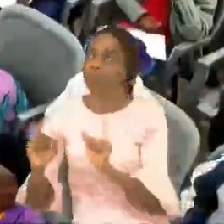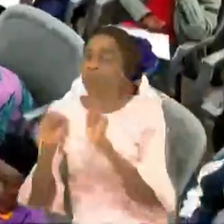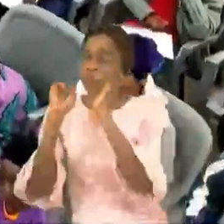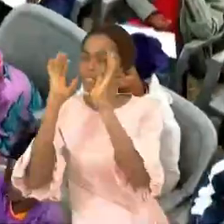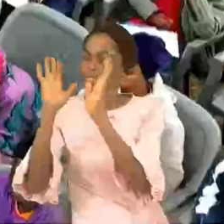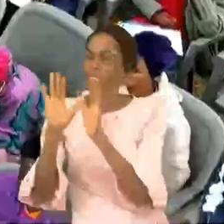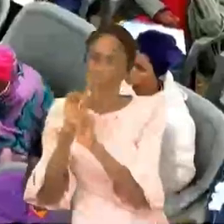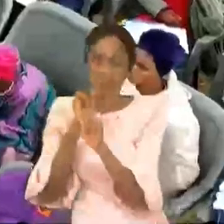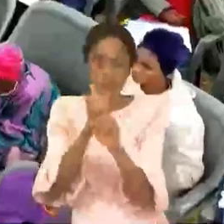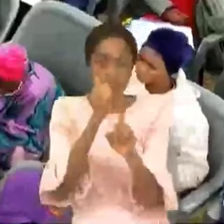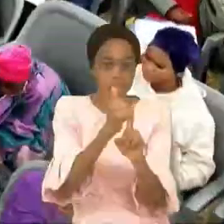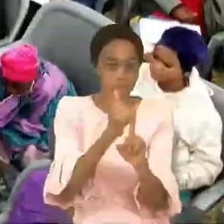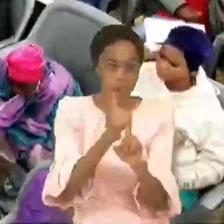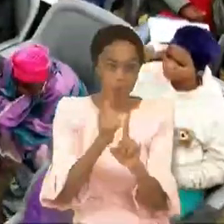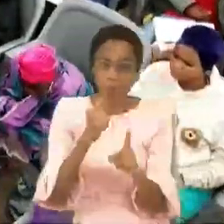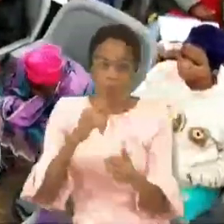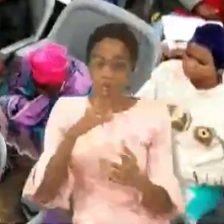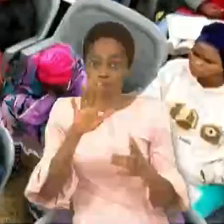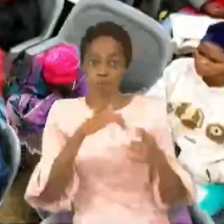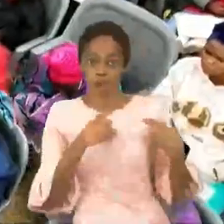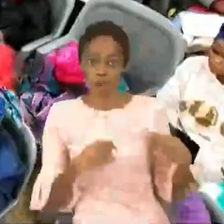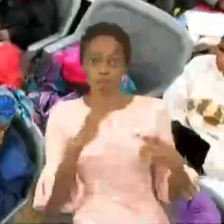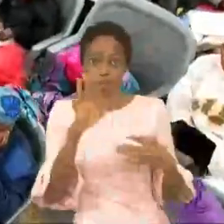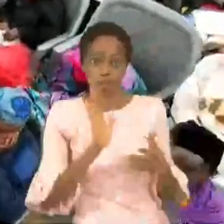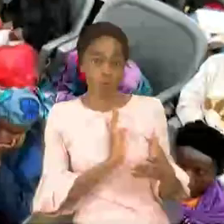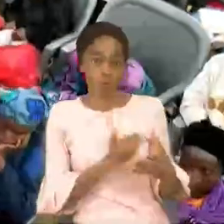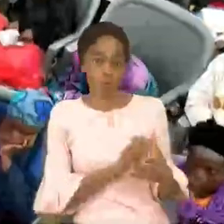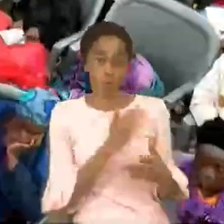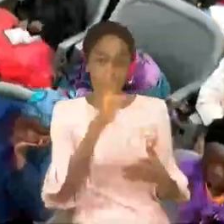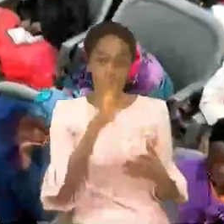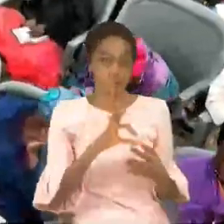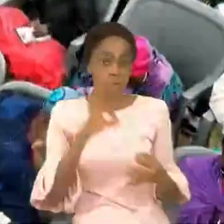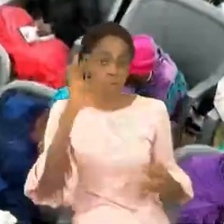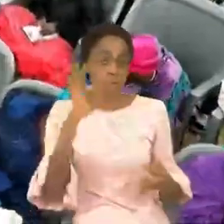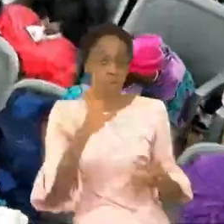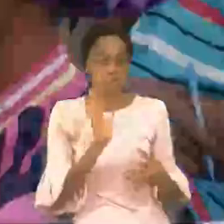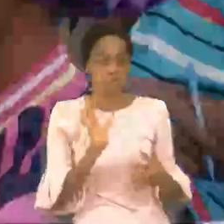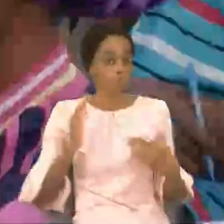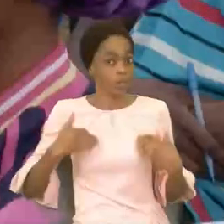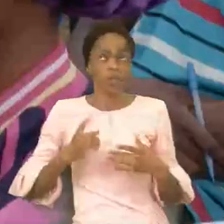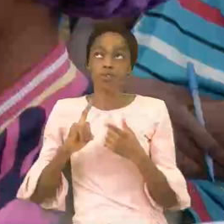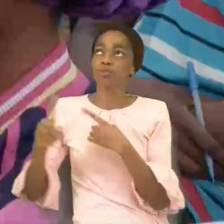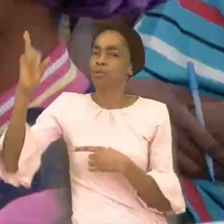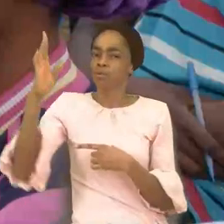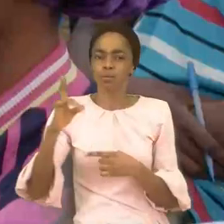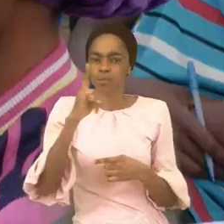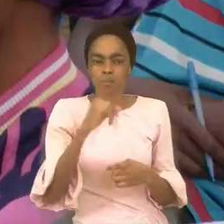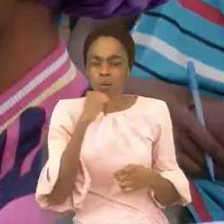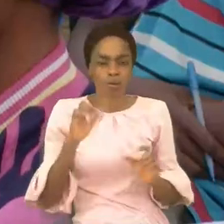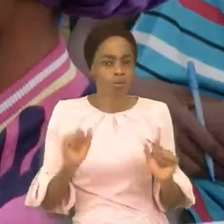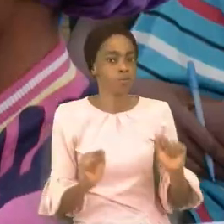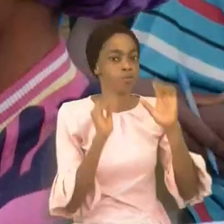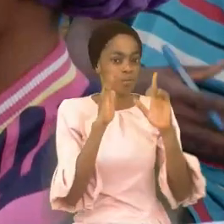soumis, cœur, âme, esprit et pensée à Dieu, tu ne vas plus te